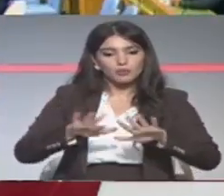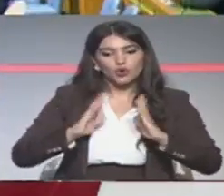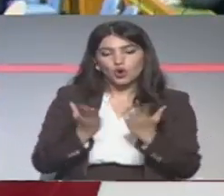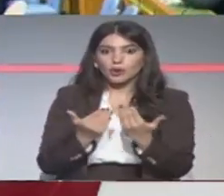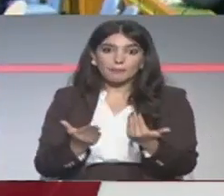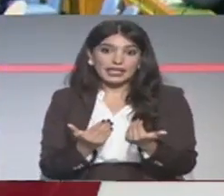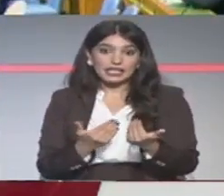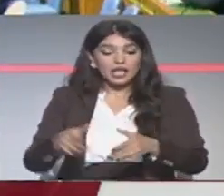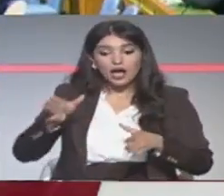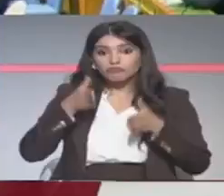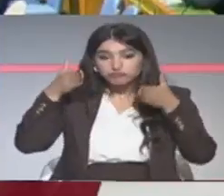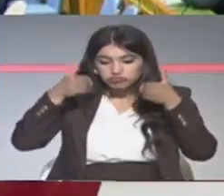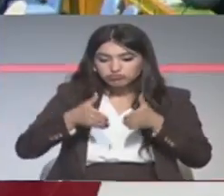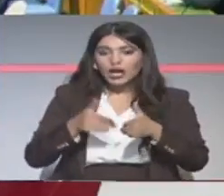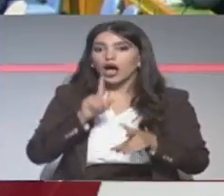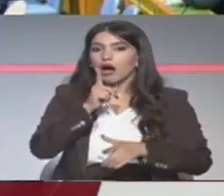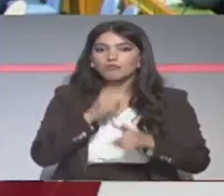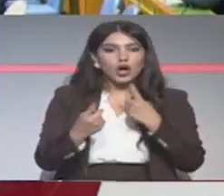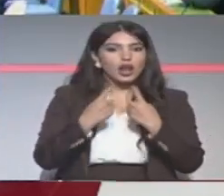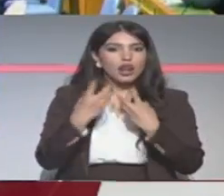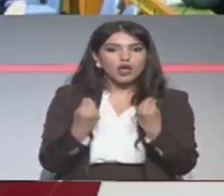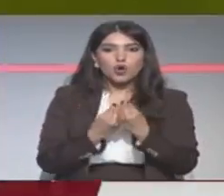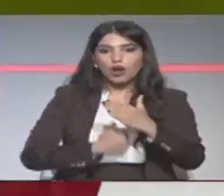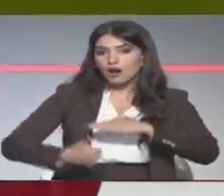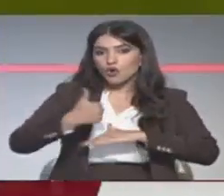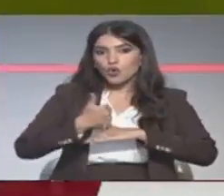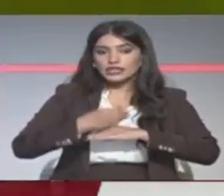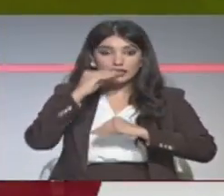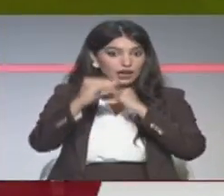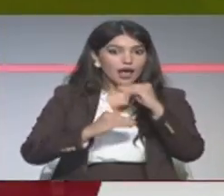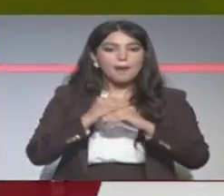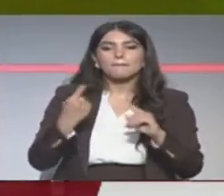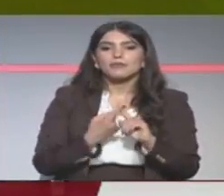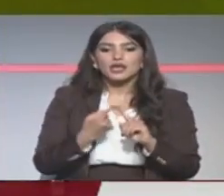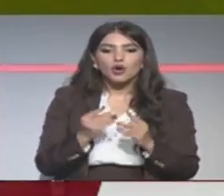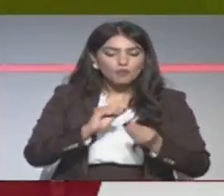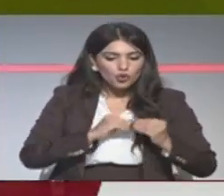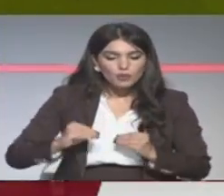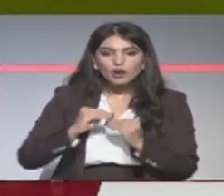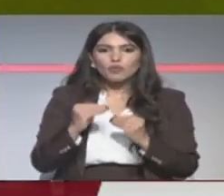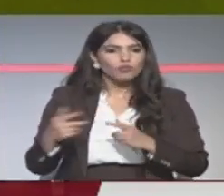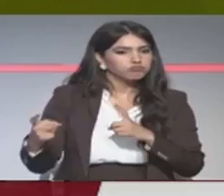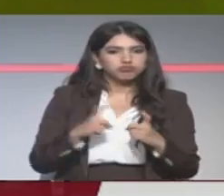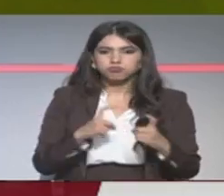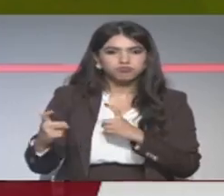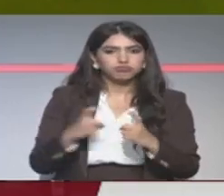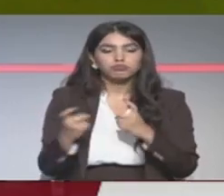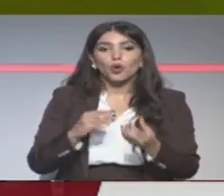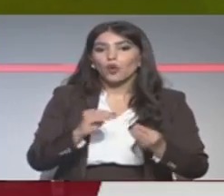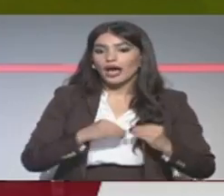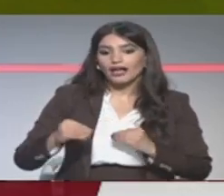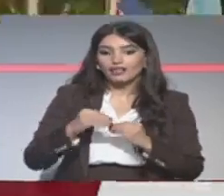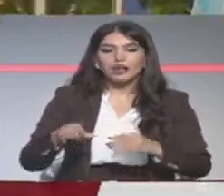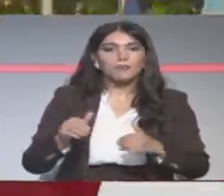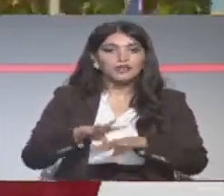أن تتركز خطابات القادة والرؤساء أمام الجمعية العامة حول أبرز الأزمات والصراعات الدولية الراهنة والقضايا التي تهم